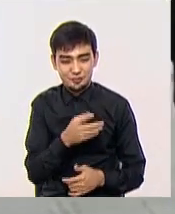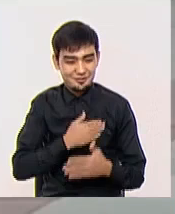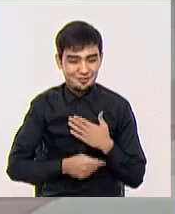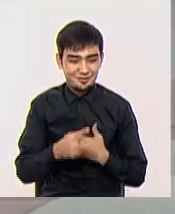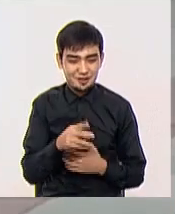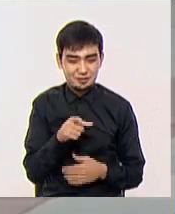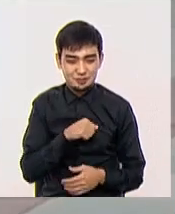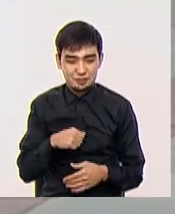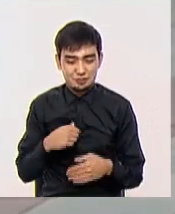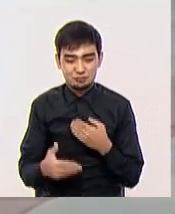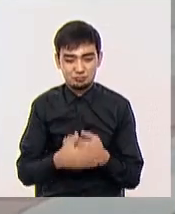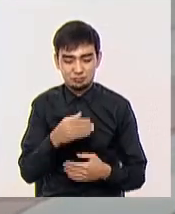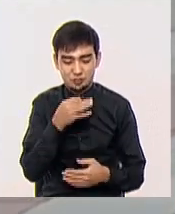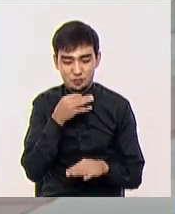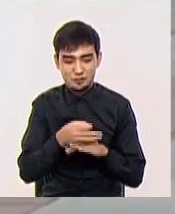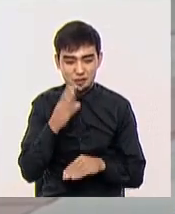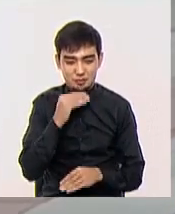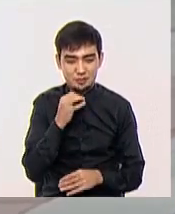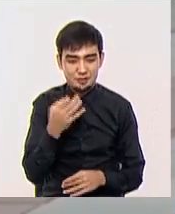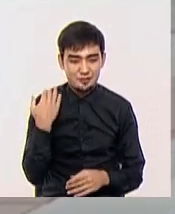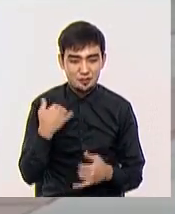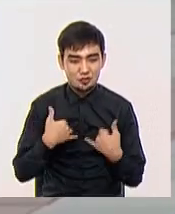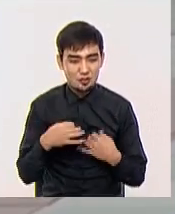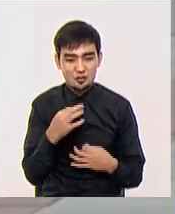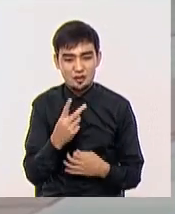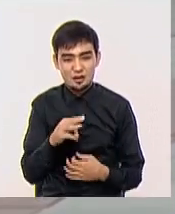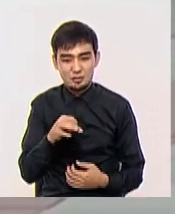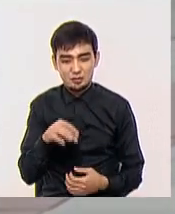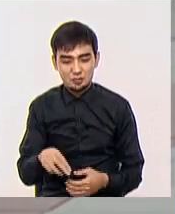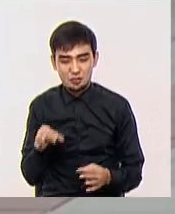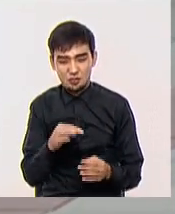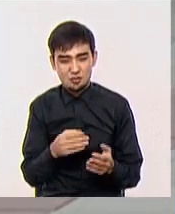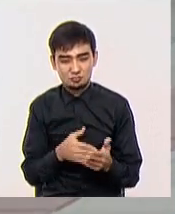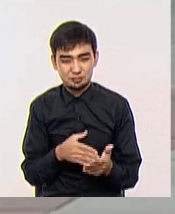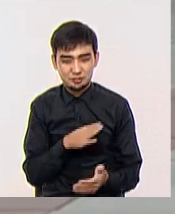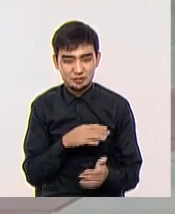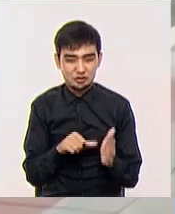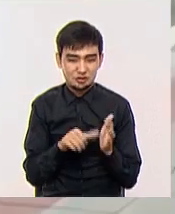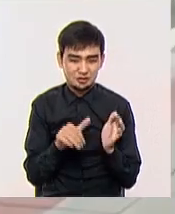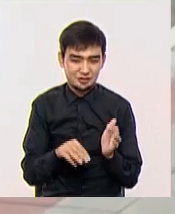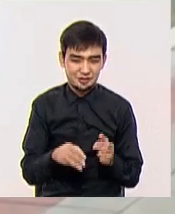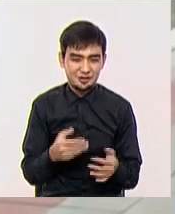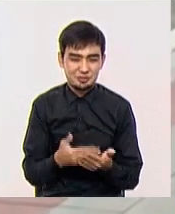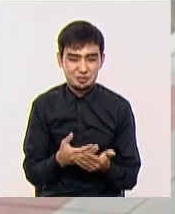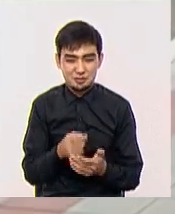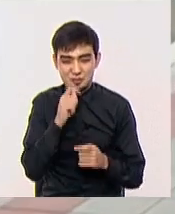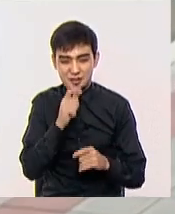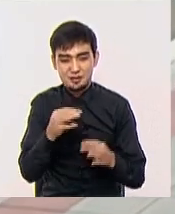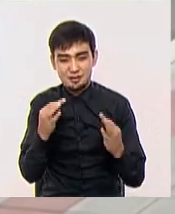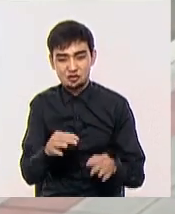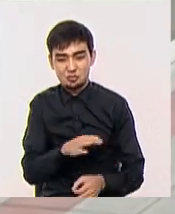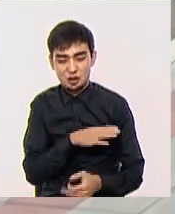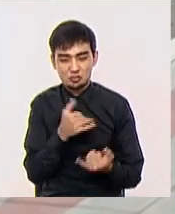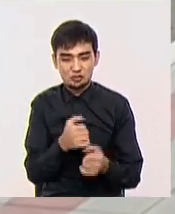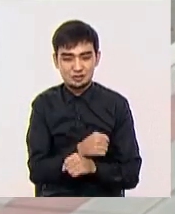жауапқа тартылуыңыз мүмкін. Бұрын мұғалімдерге 2 айлық есептік көрсеткішке жетпейтін, яғни 6000 теңгенің көлемінде сыйлық беруге рұқсат